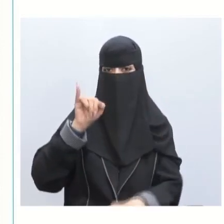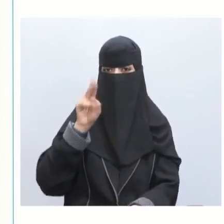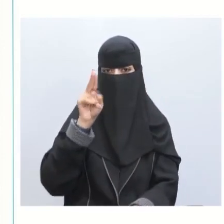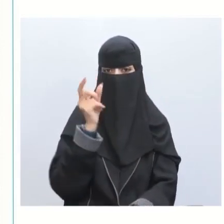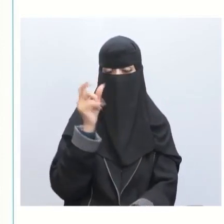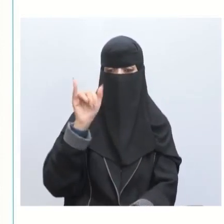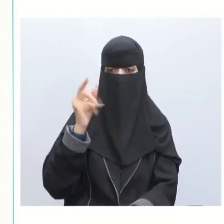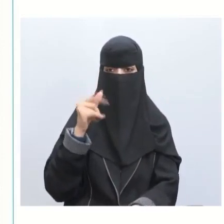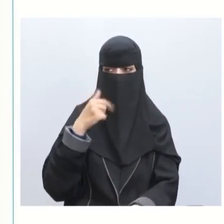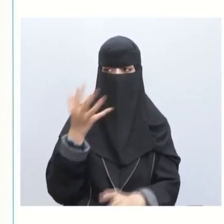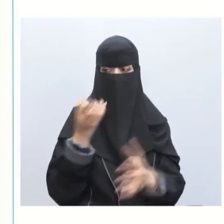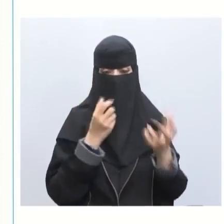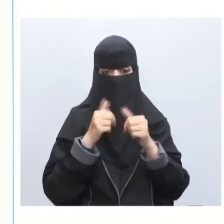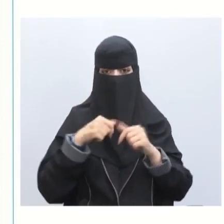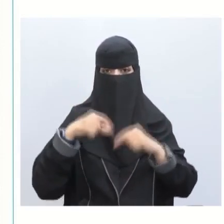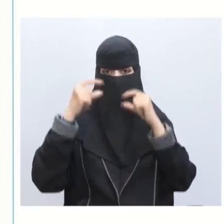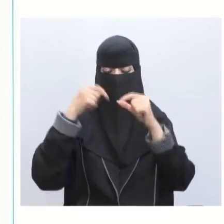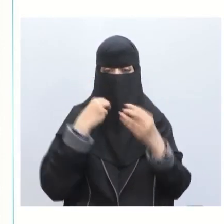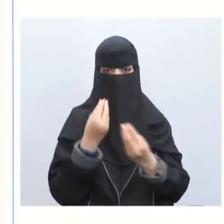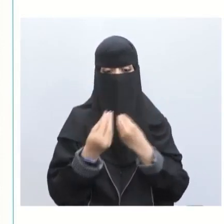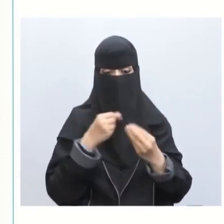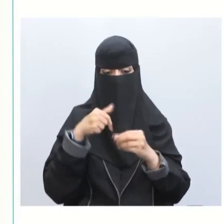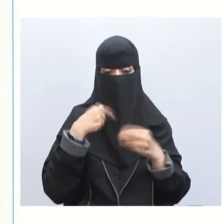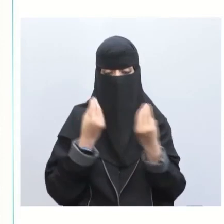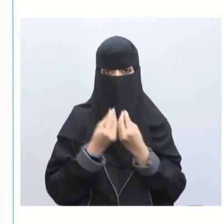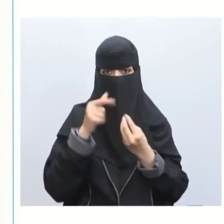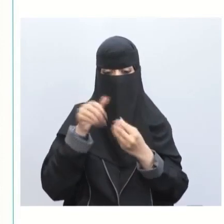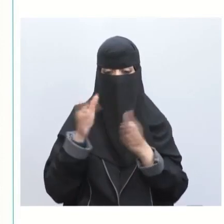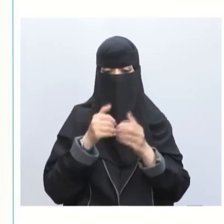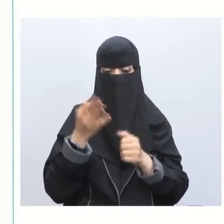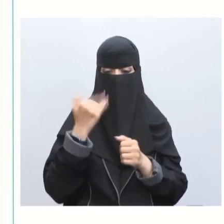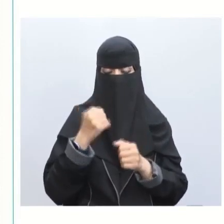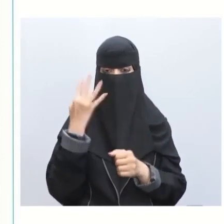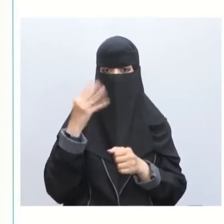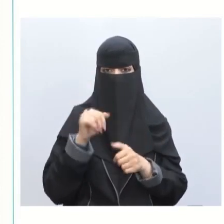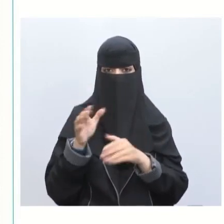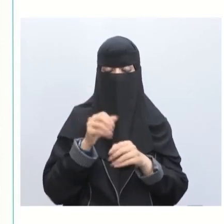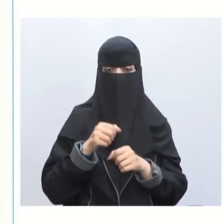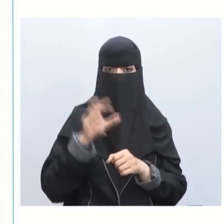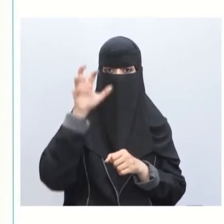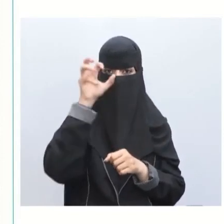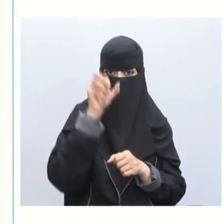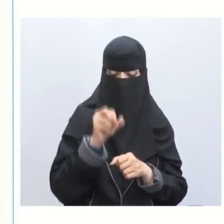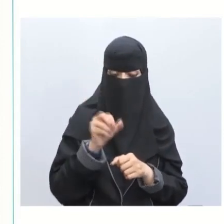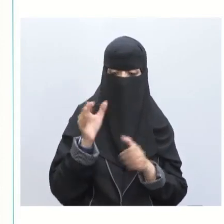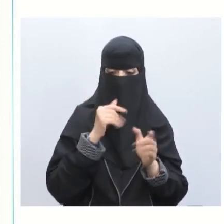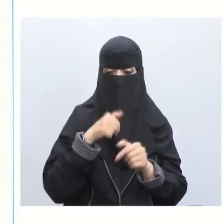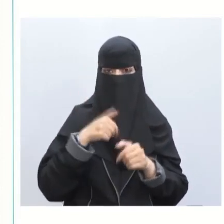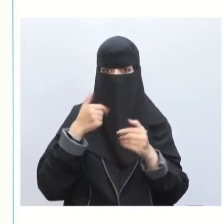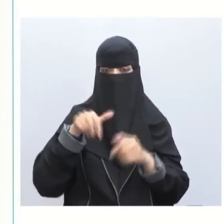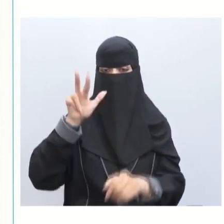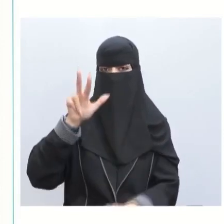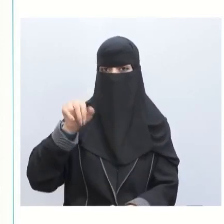المتنمر جمع الادله هذا التعامل مع التنمر اربعه حفظ حظر